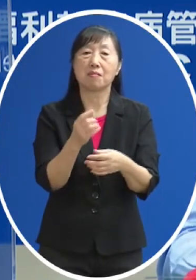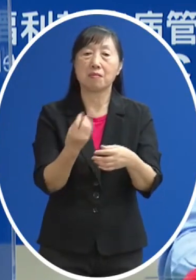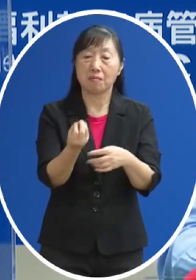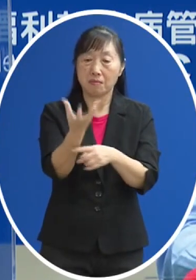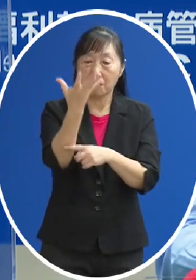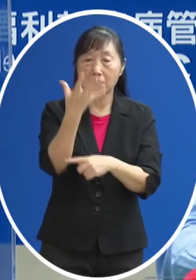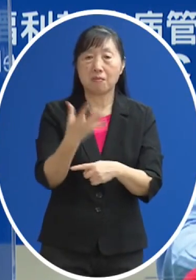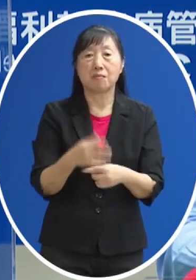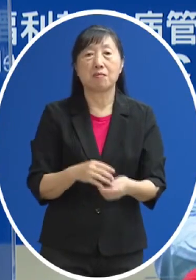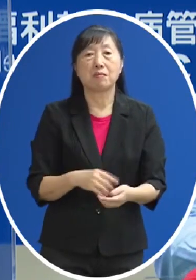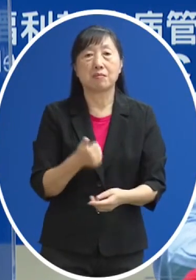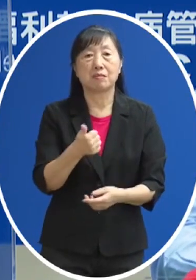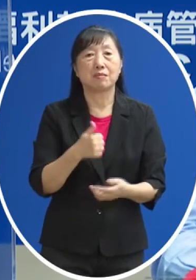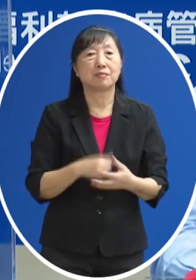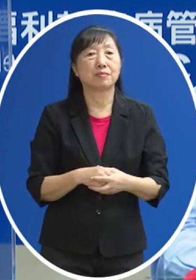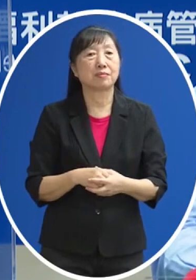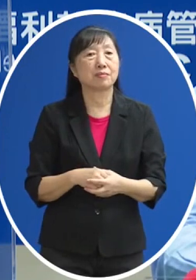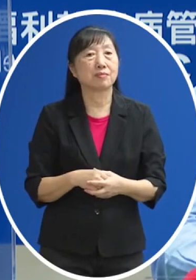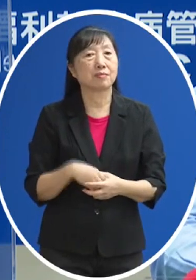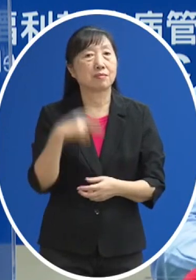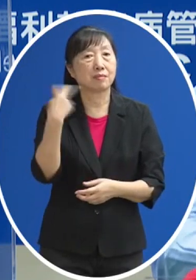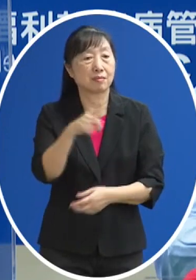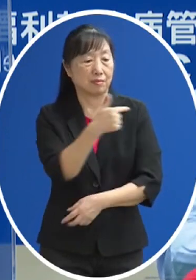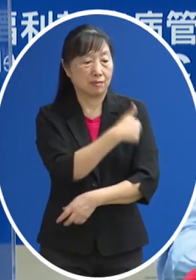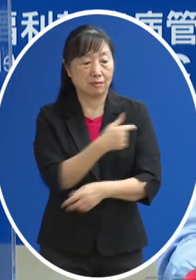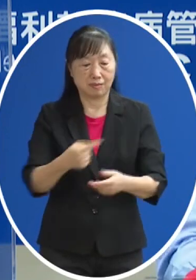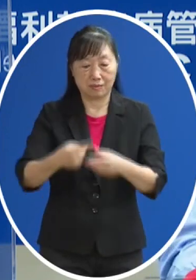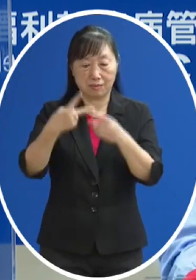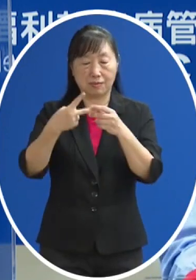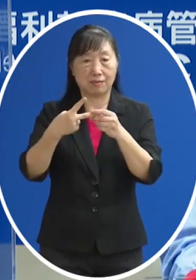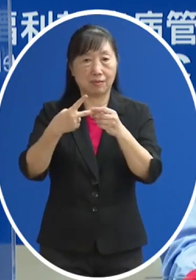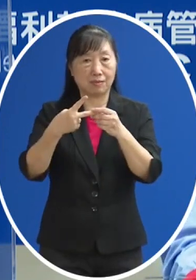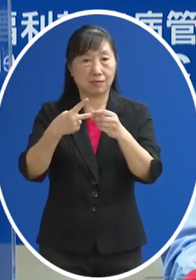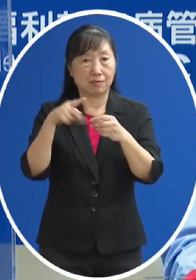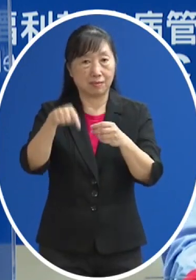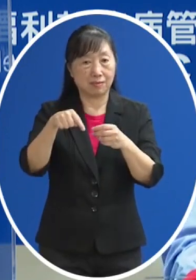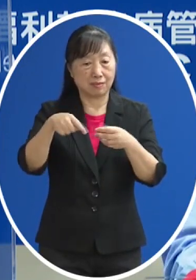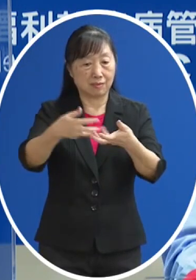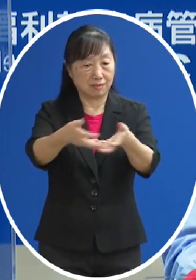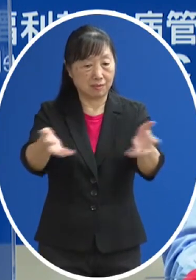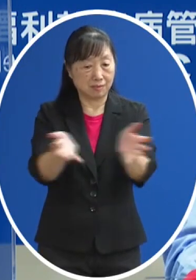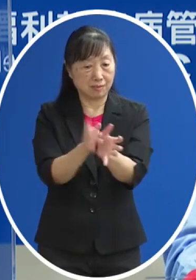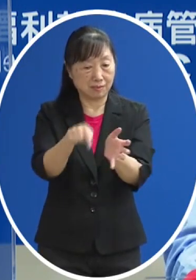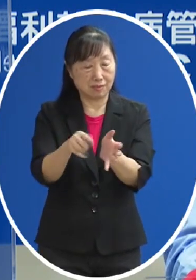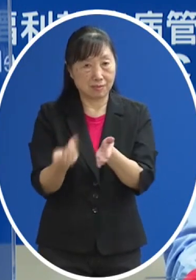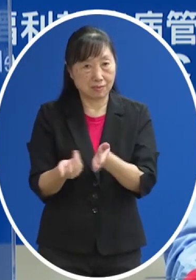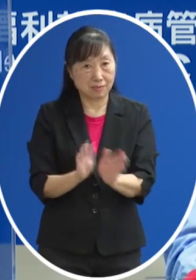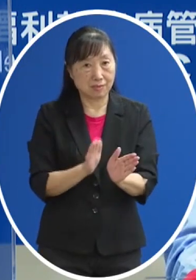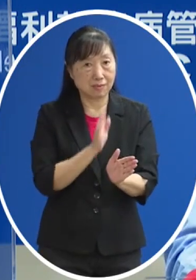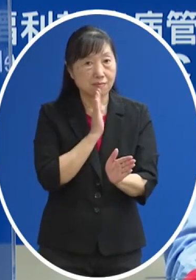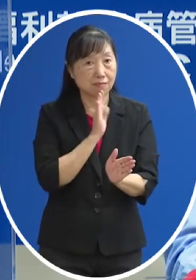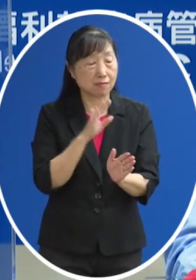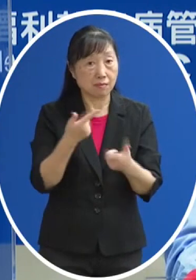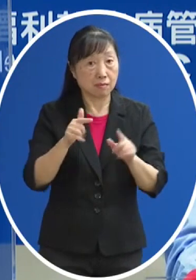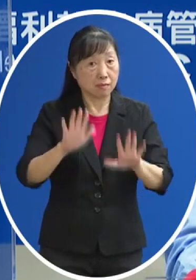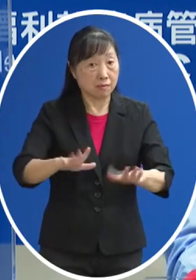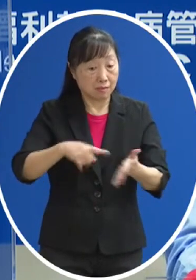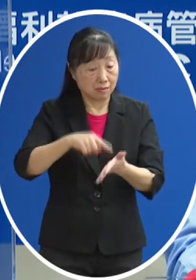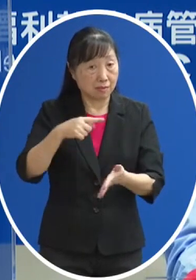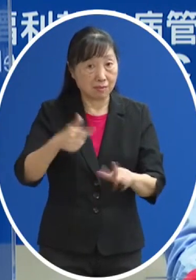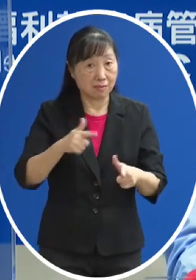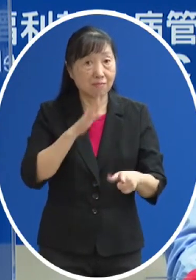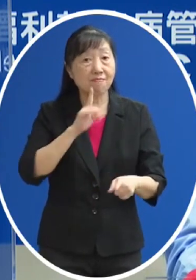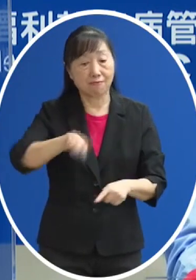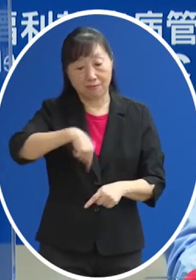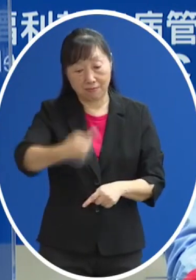好。然后第二个，在打第二剂，在这一批里面准备不是这一轮的